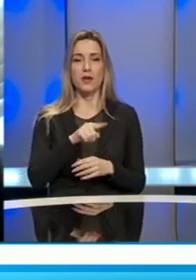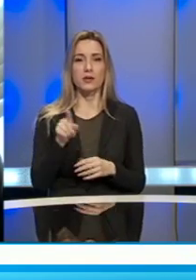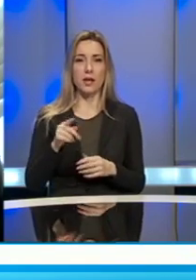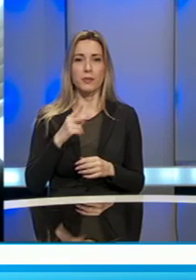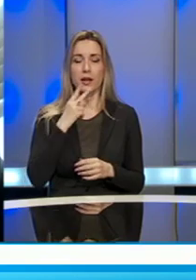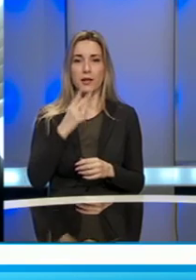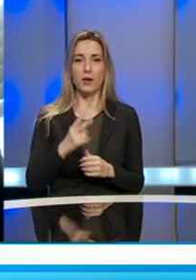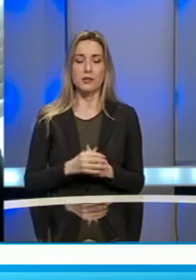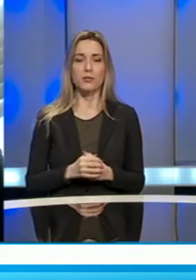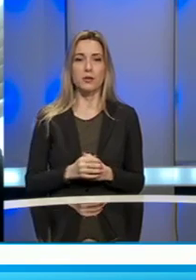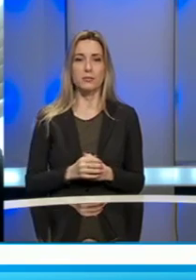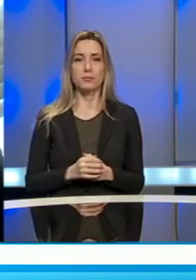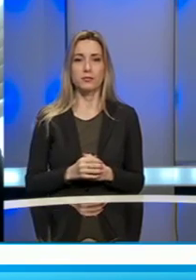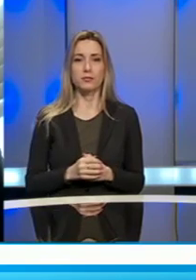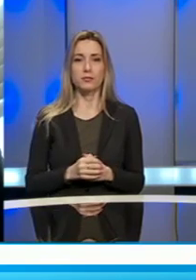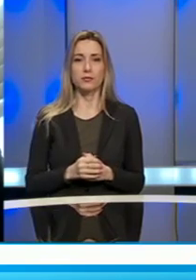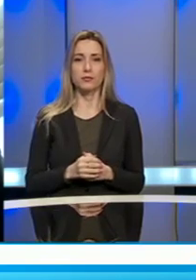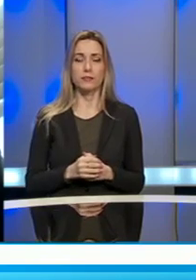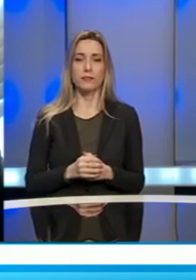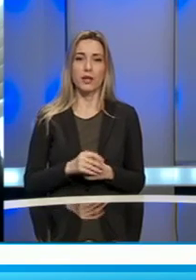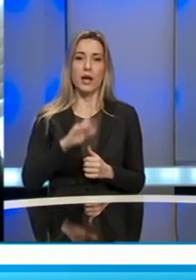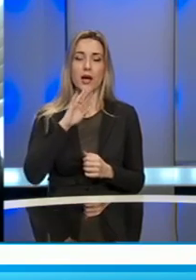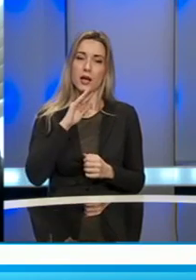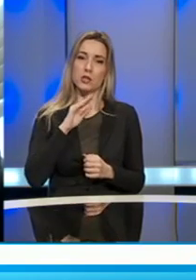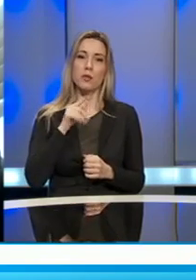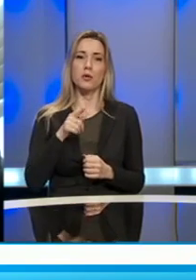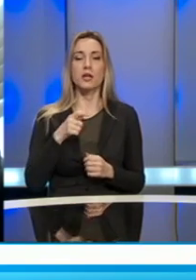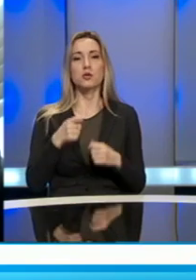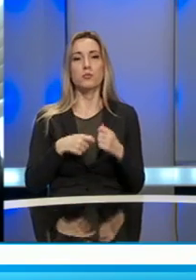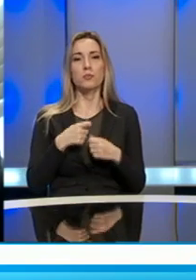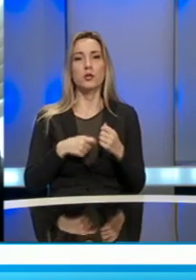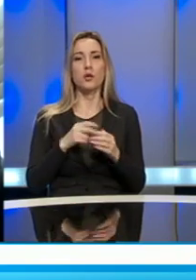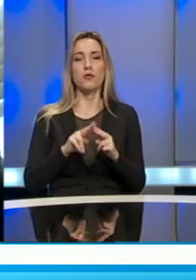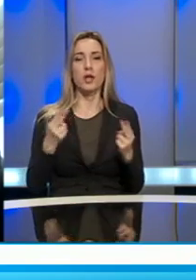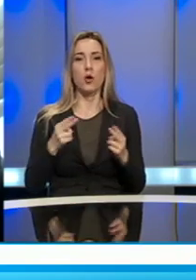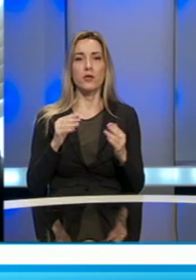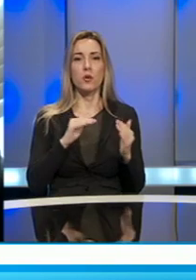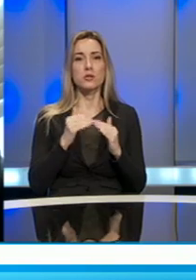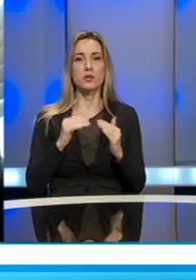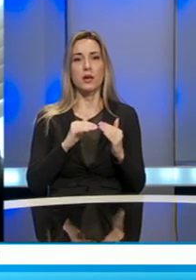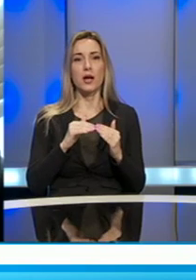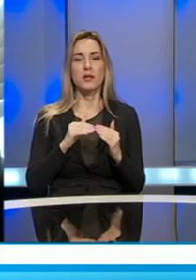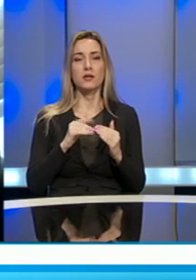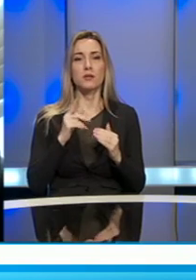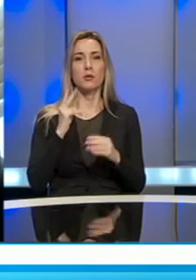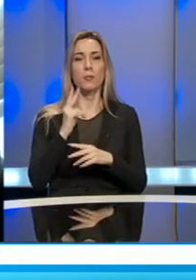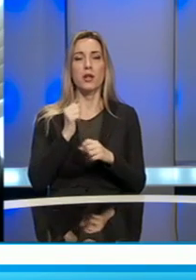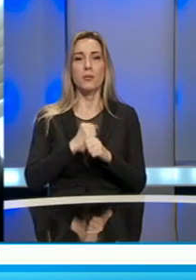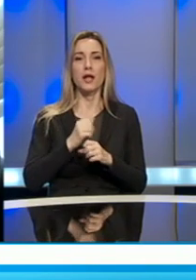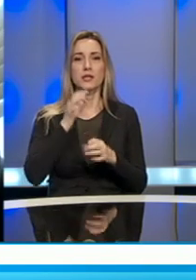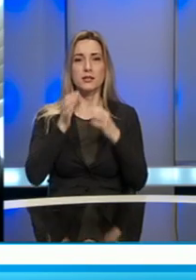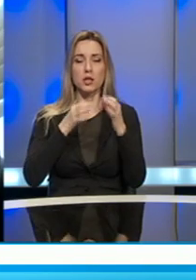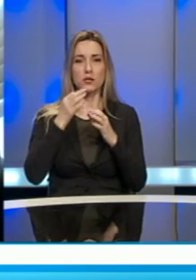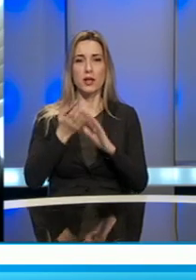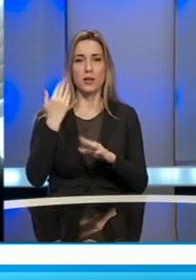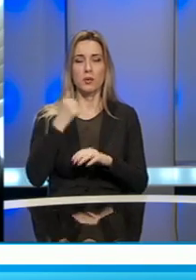pozdrav gledalcima. Evo, reći ćemo da su poslovne novine u suradnji sa LRC d.o. kompanijom radili istraživanje